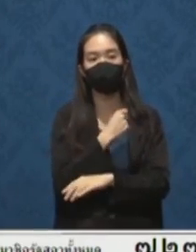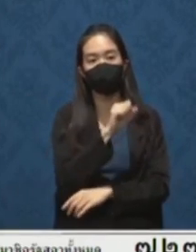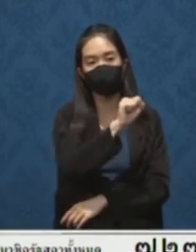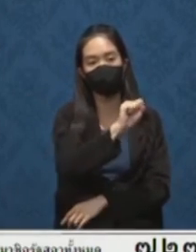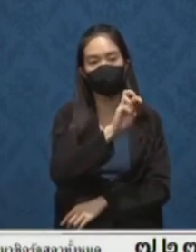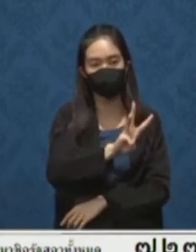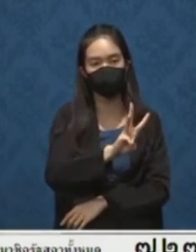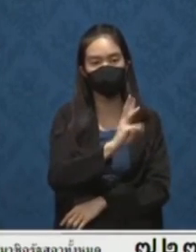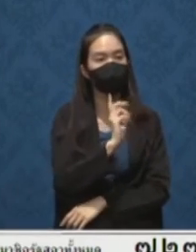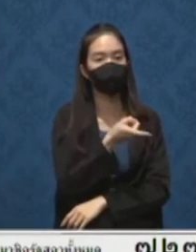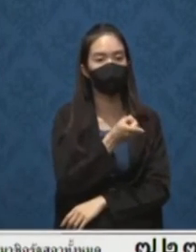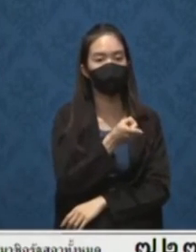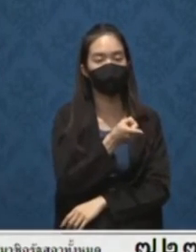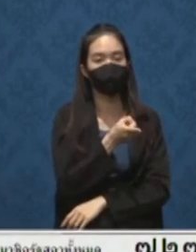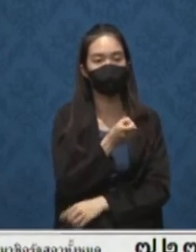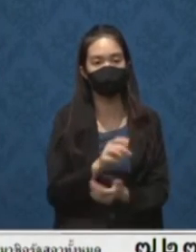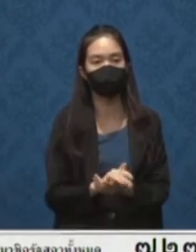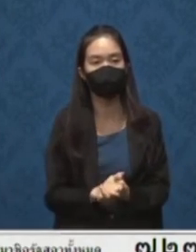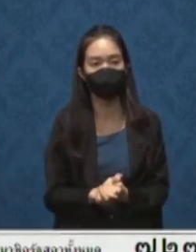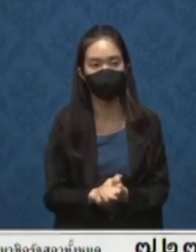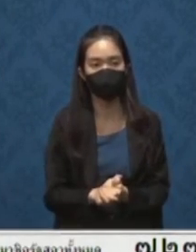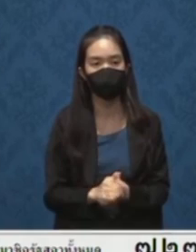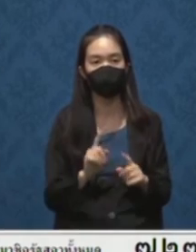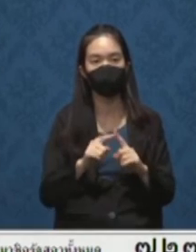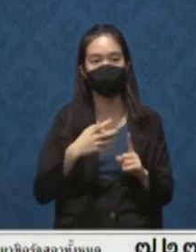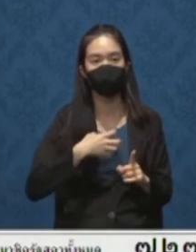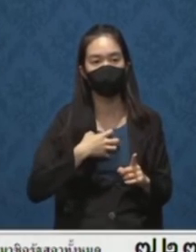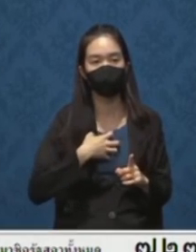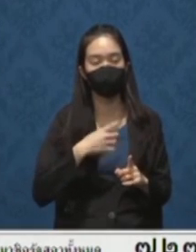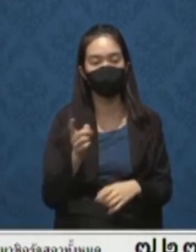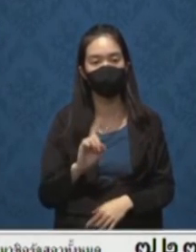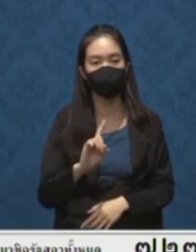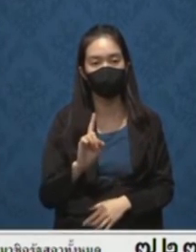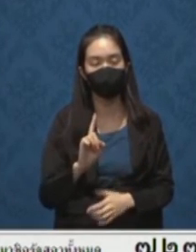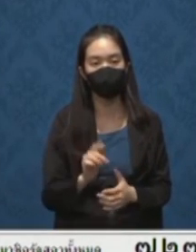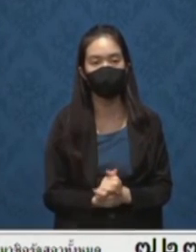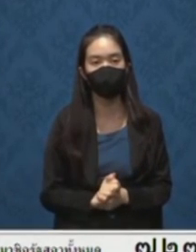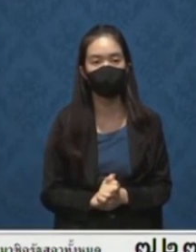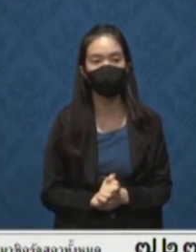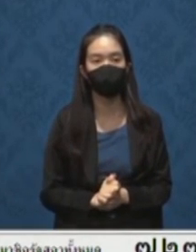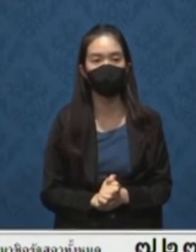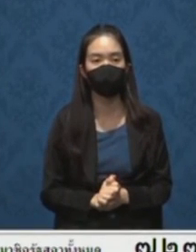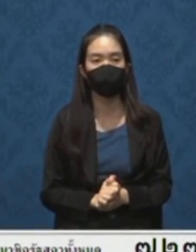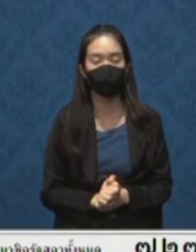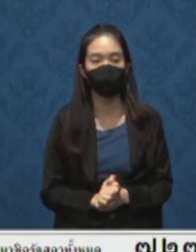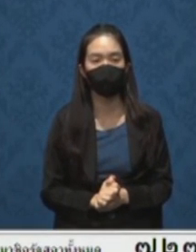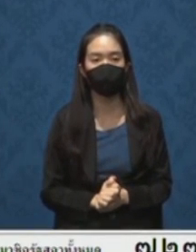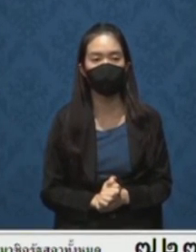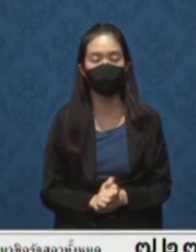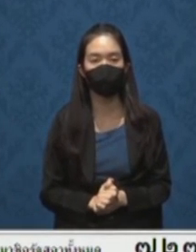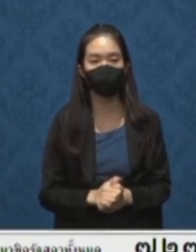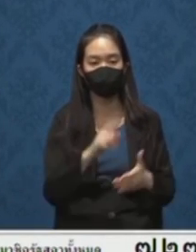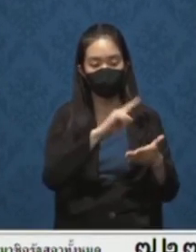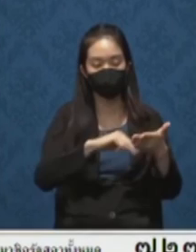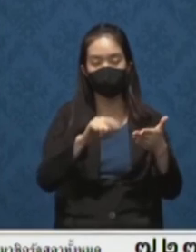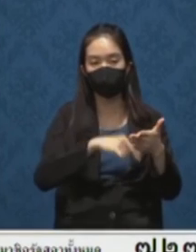ธษภาในการที่จะร่วมปลดล็อคในกรณีที่ไม่สามารถเลือกนายกรันตรีจาก